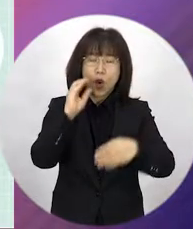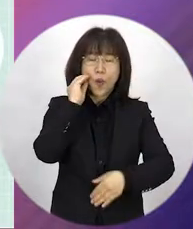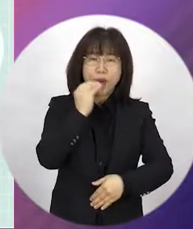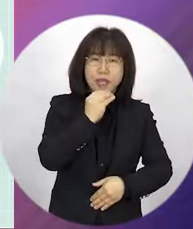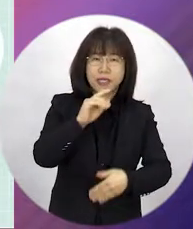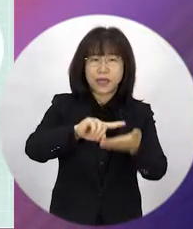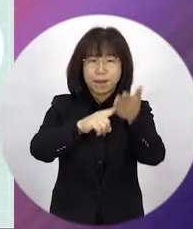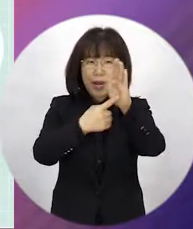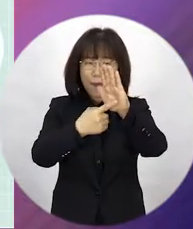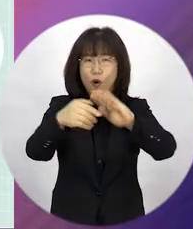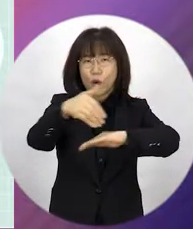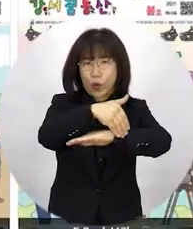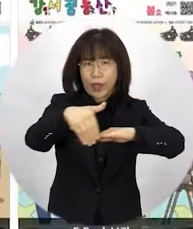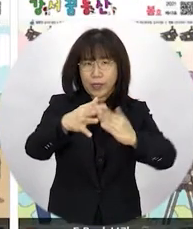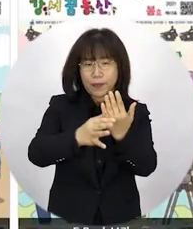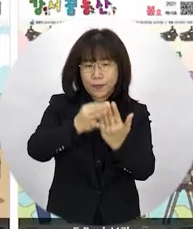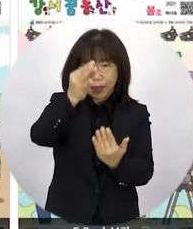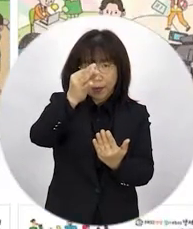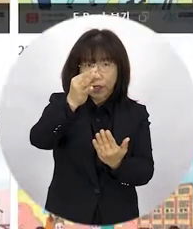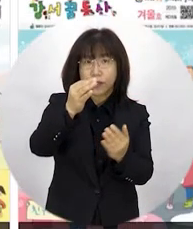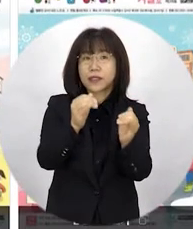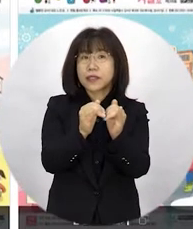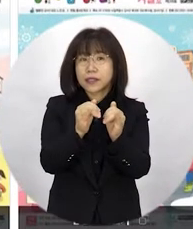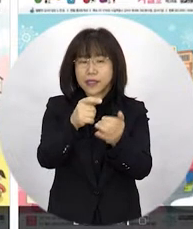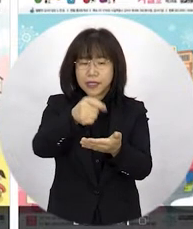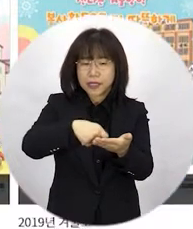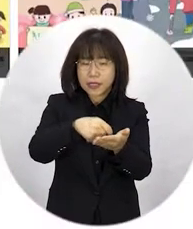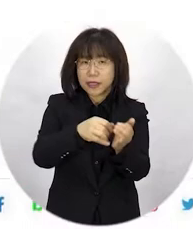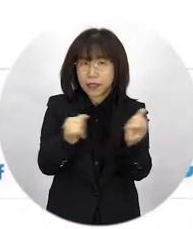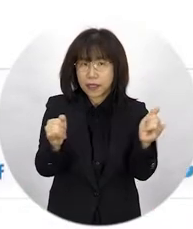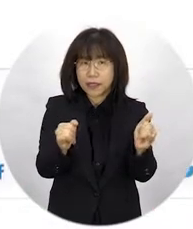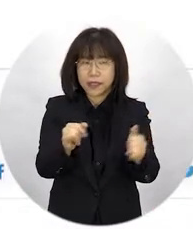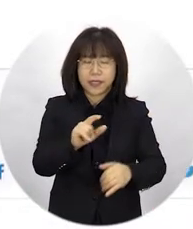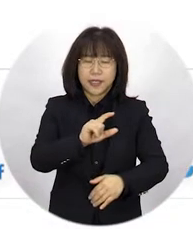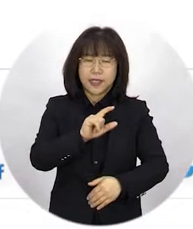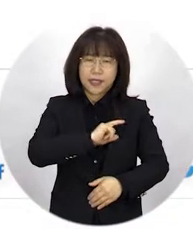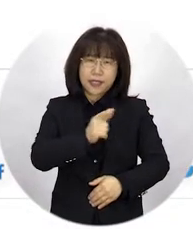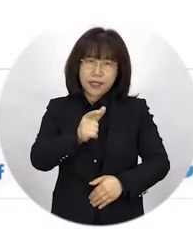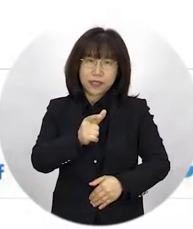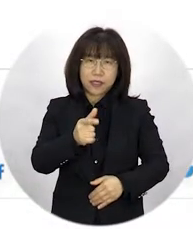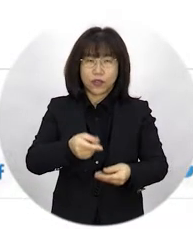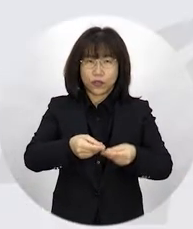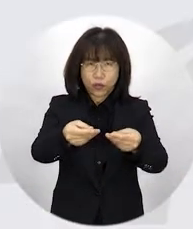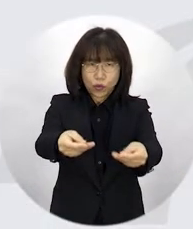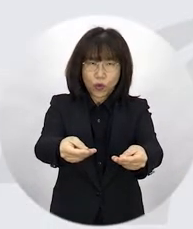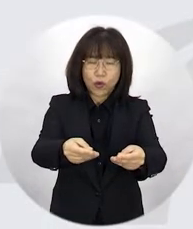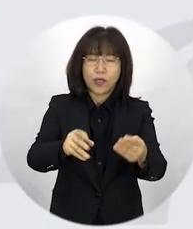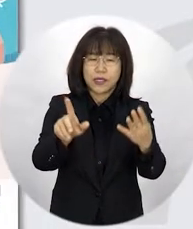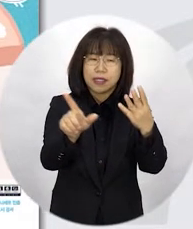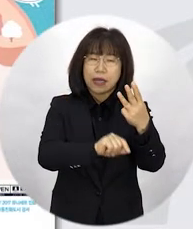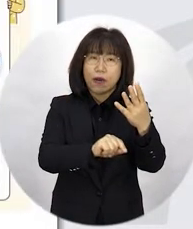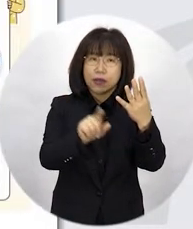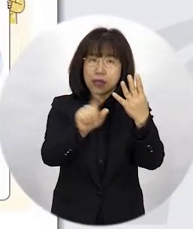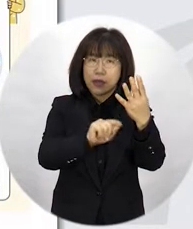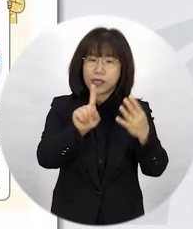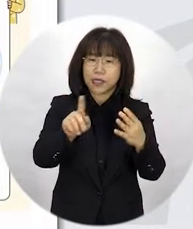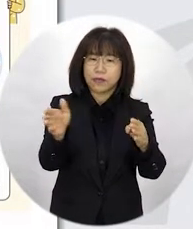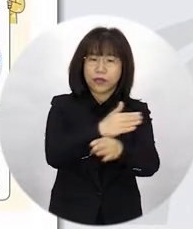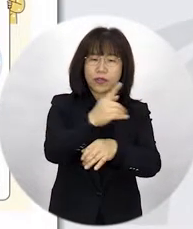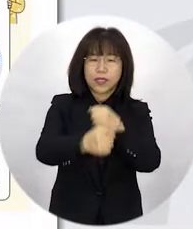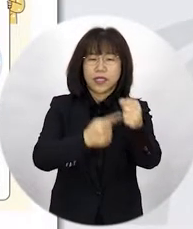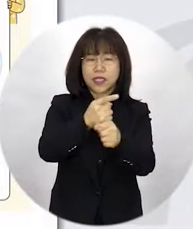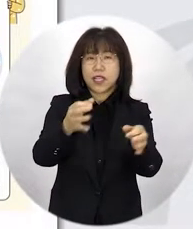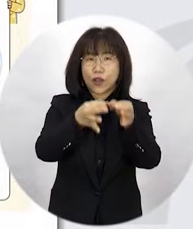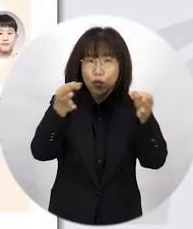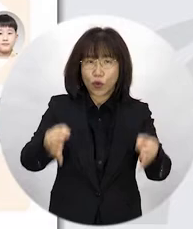통해 발표할 계획입니다. 선발된 어린이 기자들은 기자증을 수여받게 되며 오는 4월 1일부터 1년